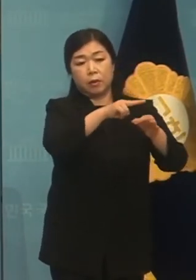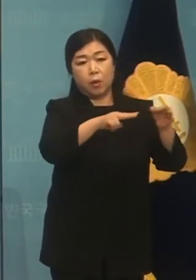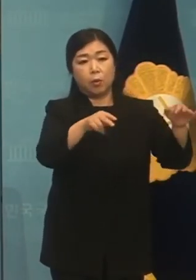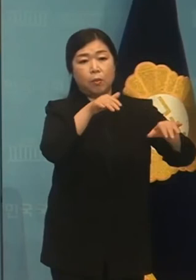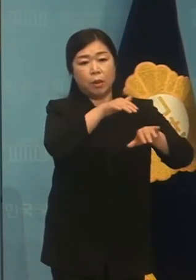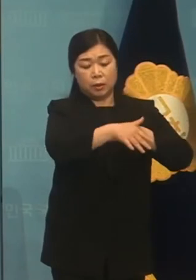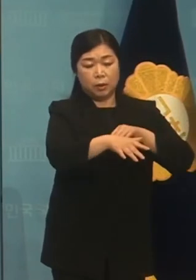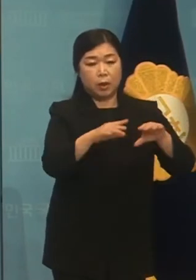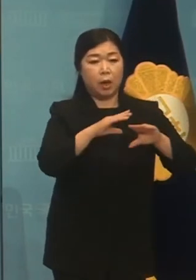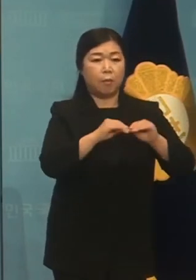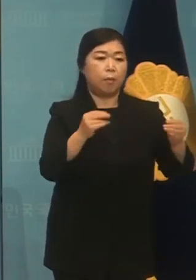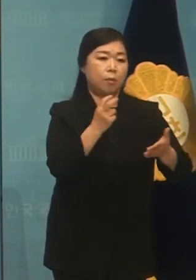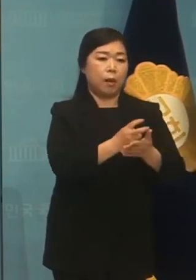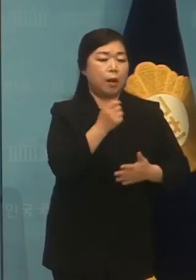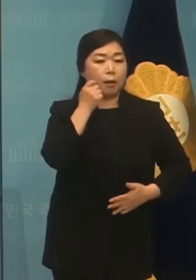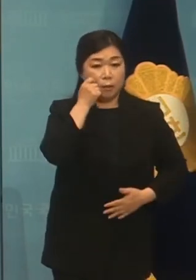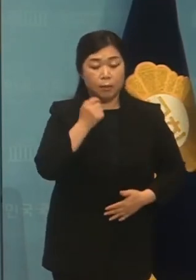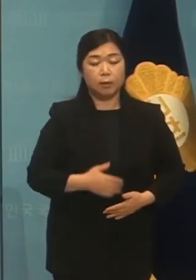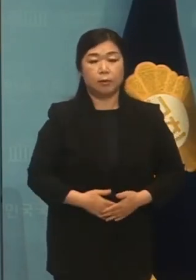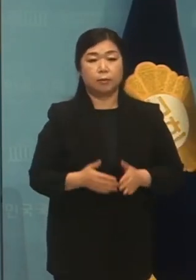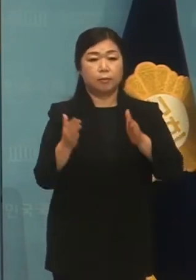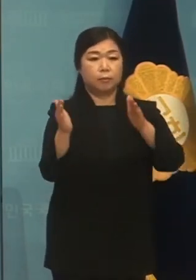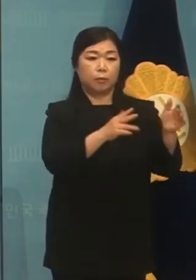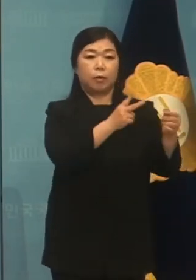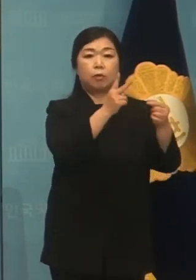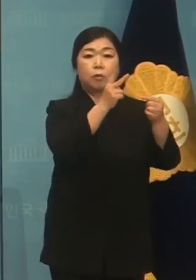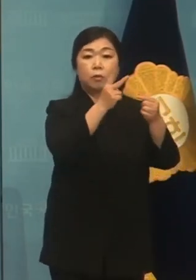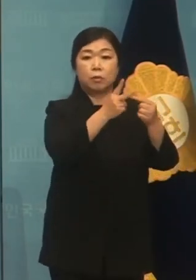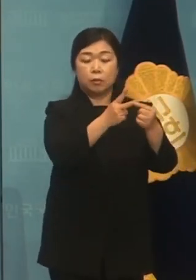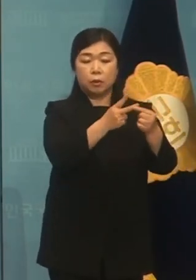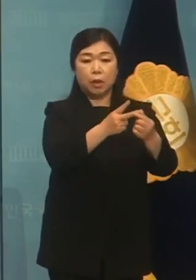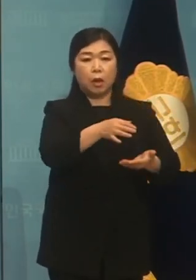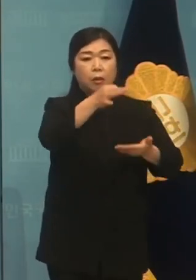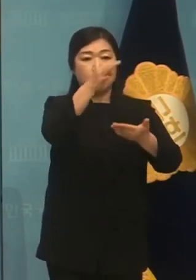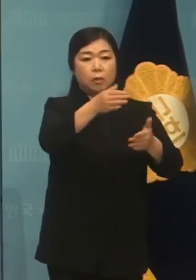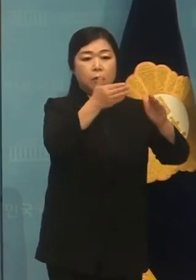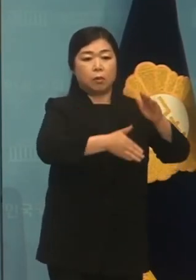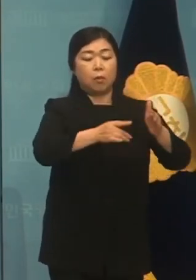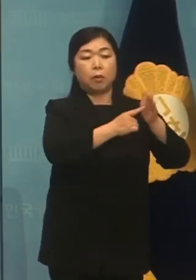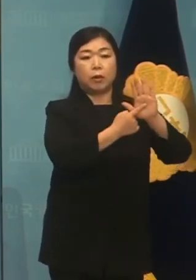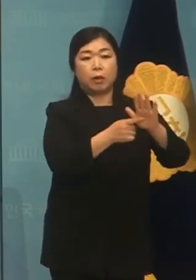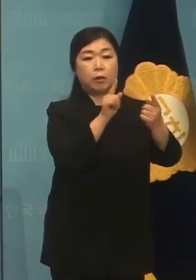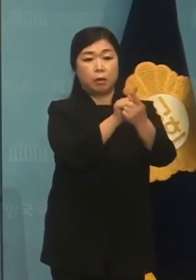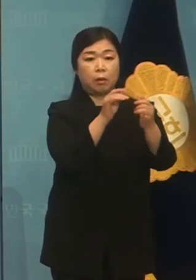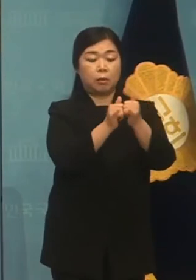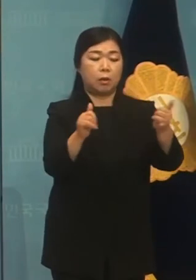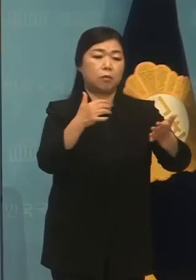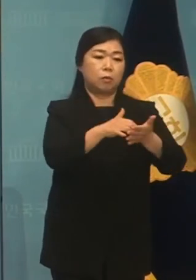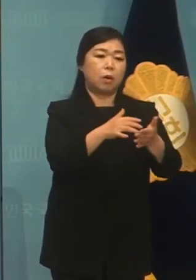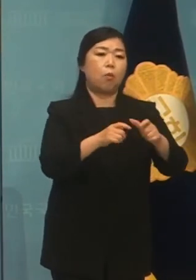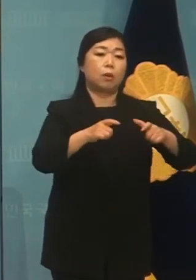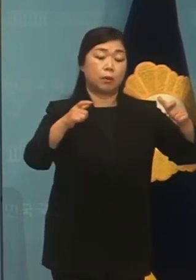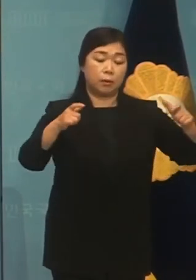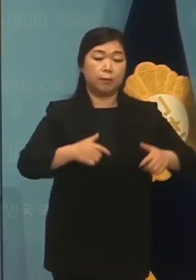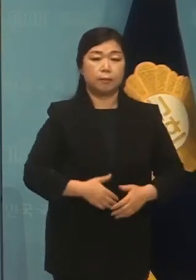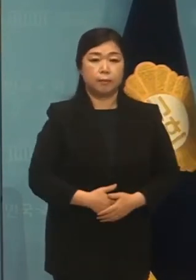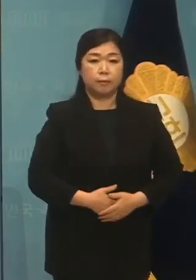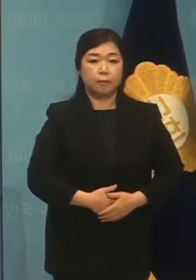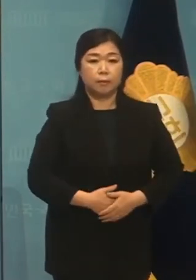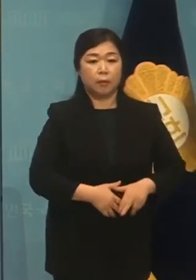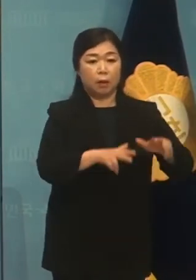문법으로는 도저히 안 됩니다. 두 번째는 재산 공개 대상을 넓히는 겁니다.